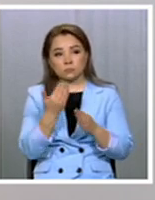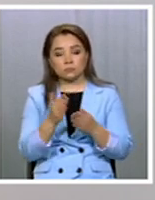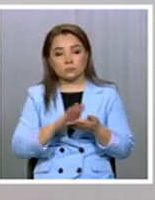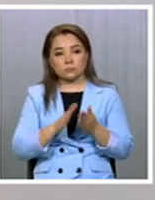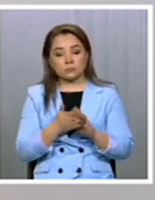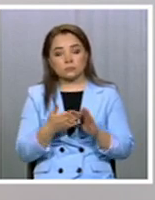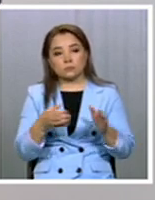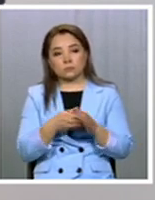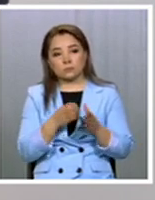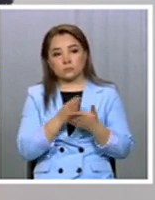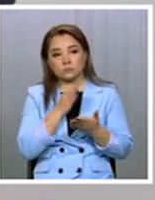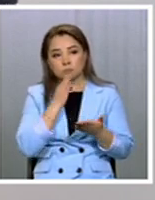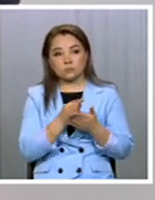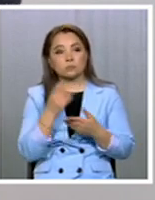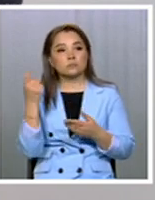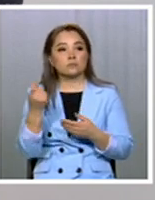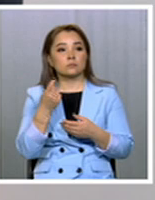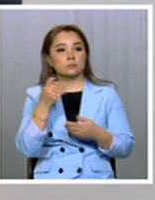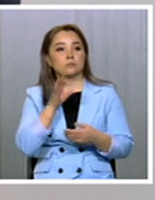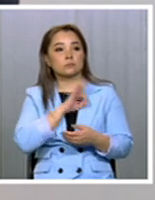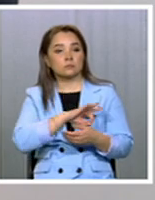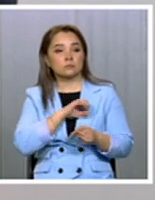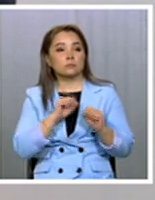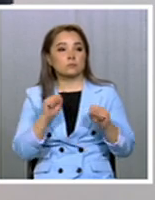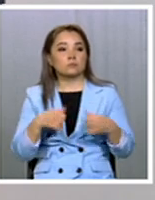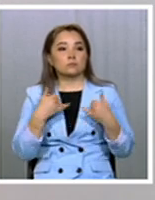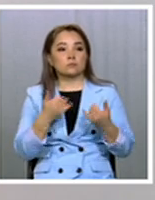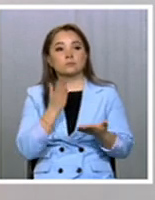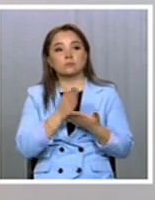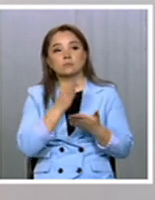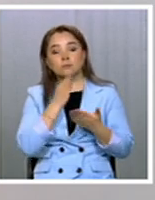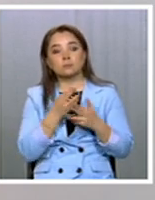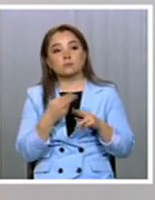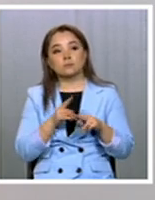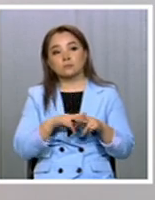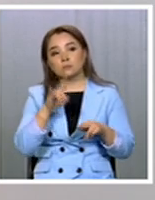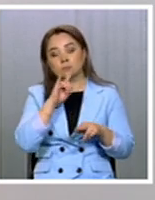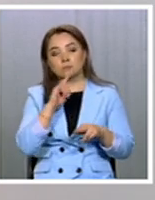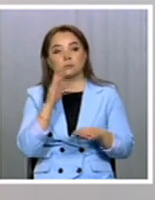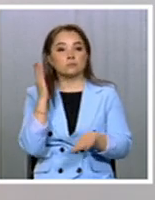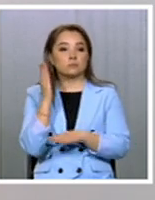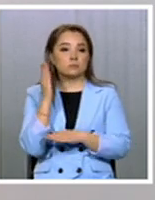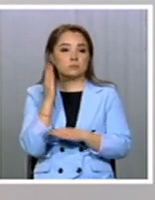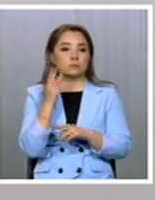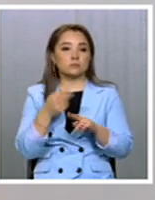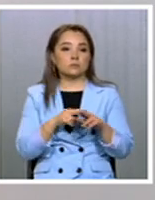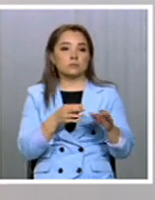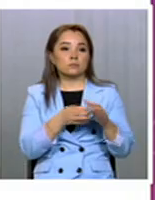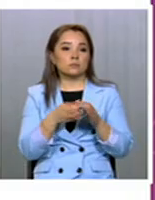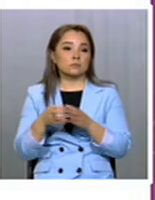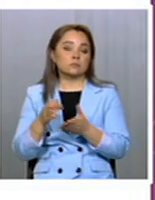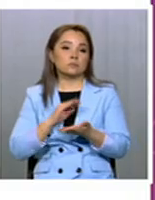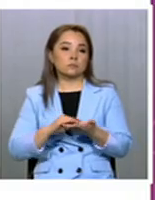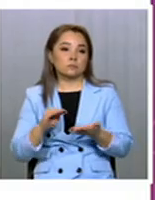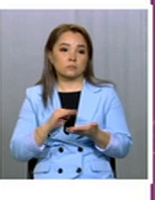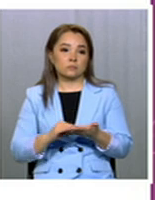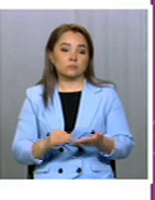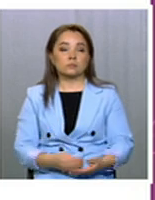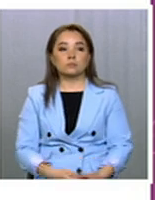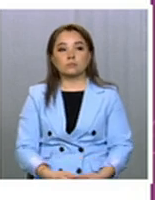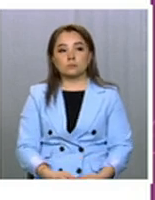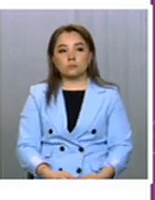жіктеу бойынша, шаруашылықта пайдалану мүмкіндігі бойынша мұнай мен ағашты жіктейміз.